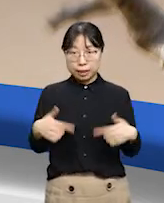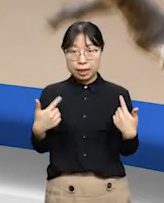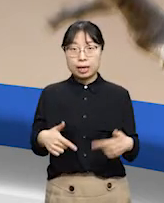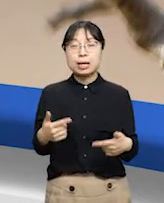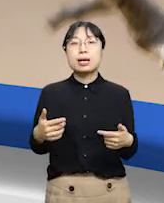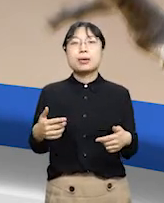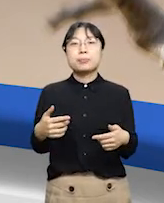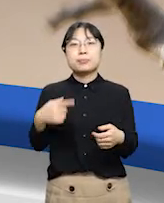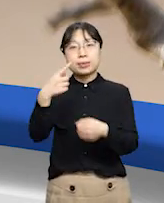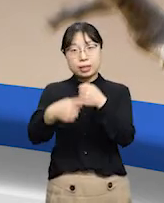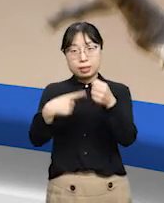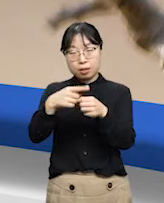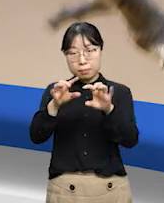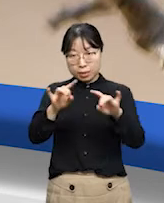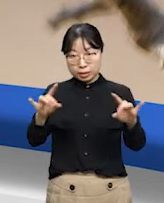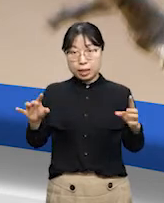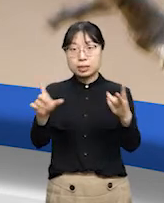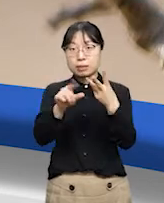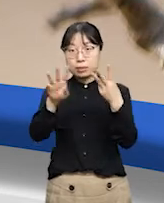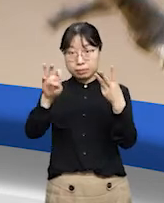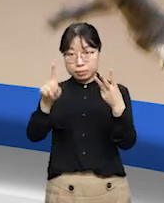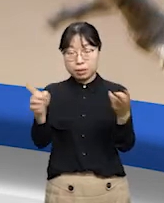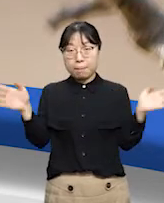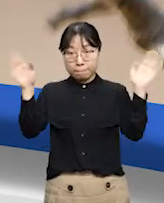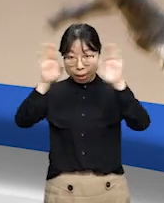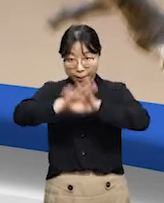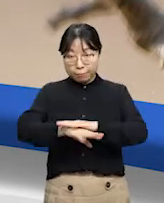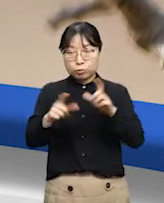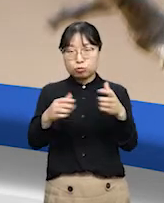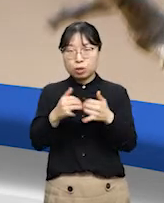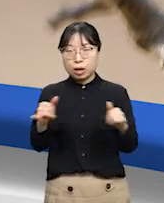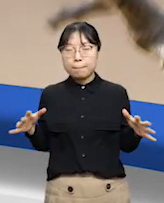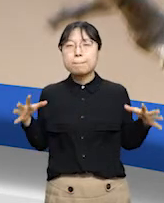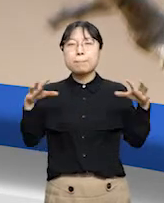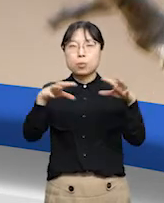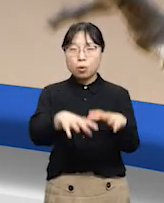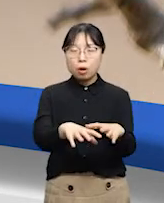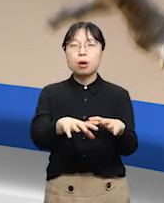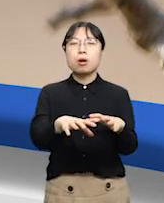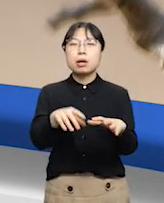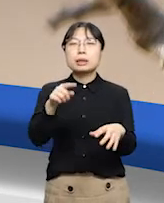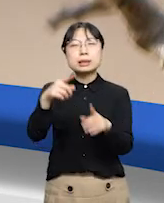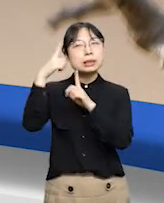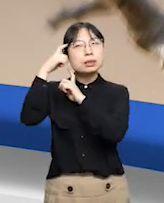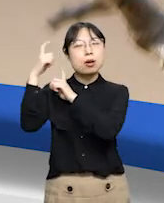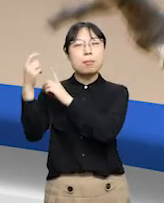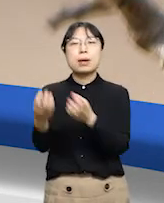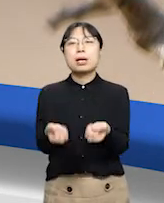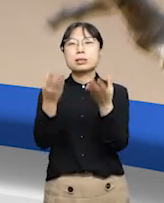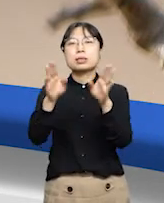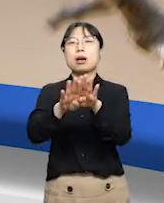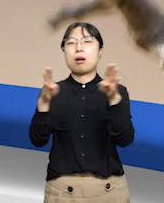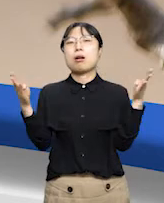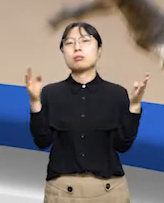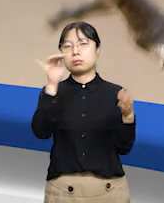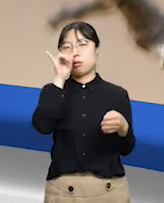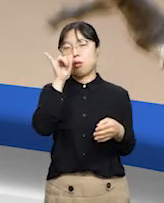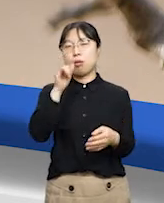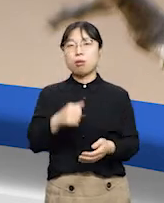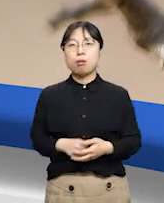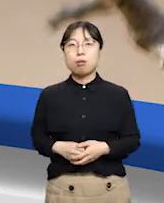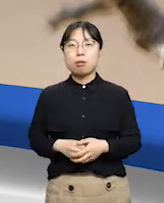31일 밤 같은 자리에서 시민들이 모여 횃불과 태극기를 흔들며 그날을 기념하는 재연 행사가 진행되고